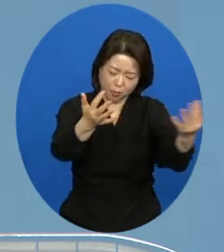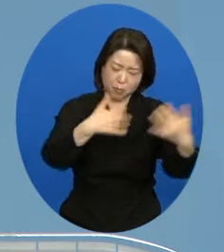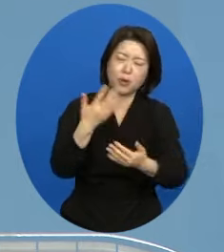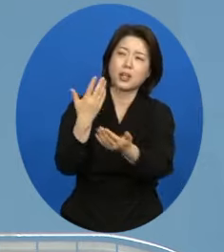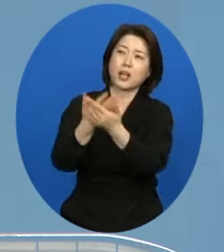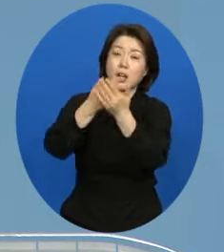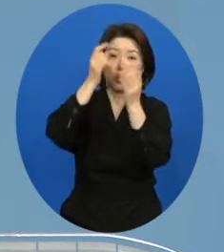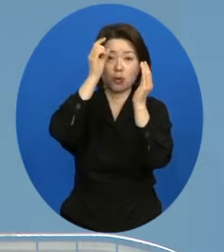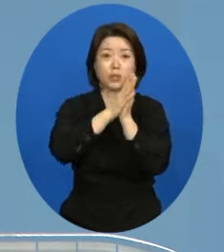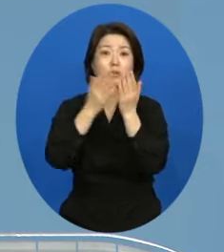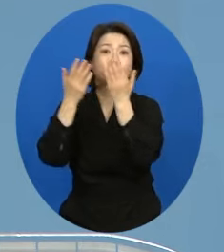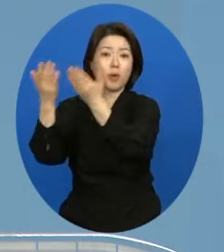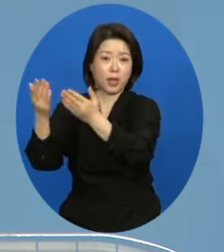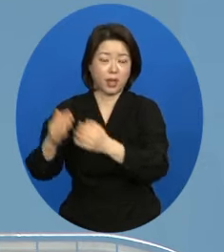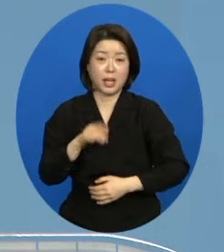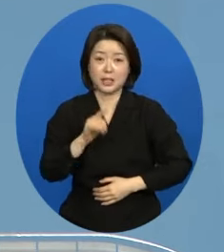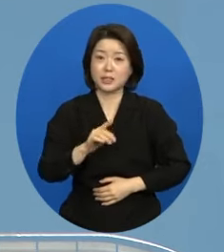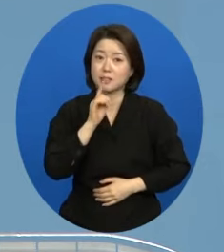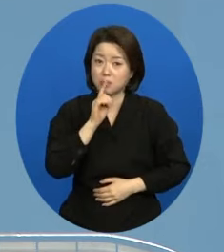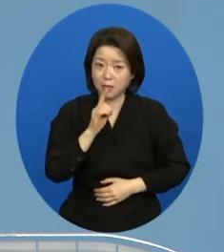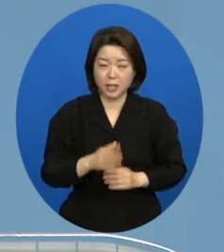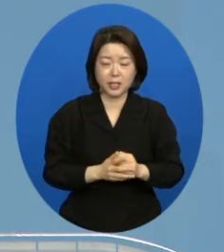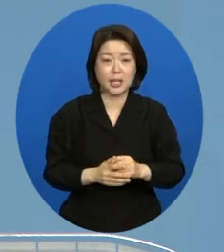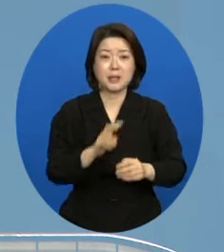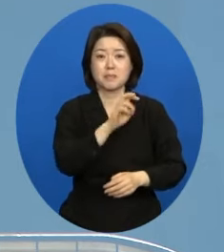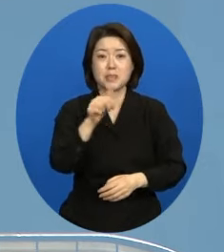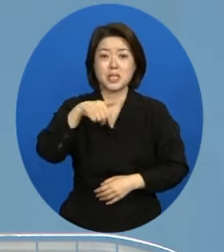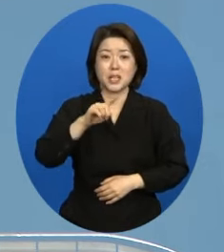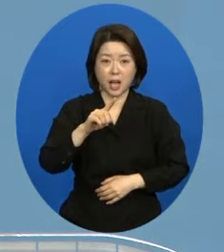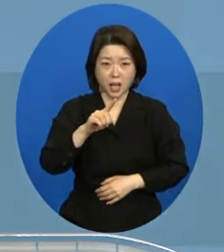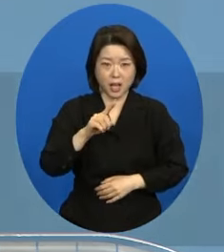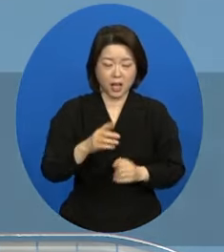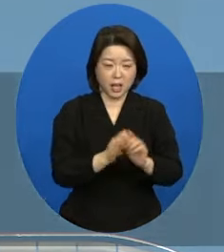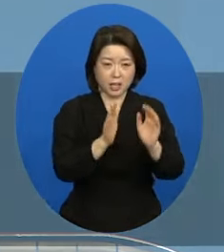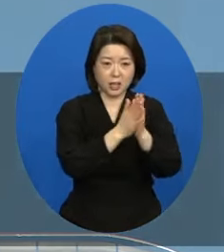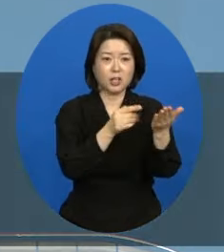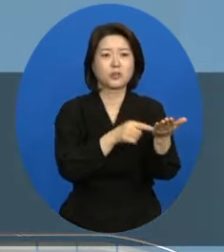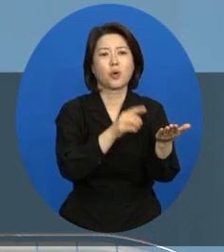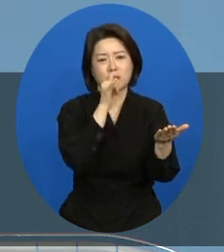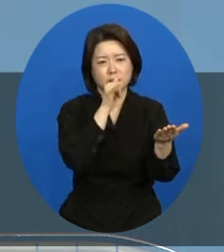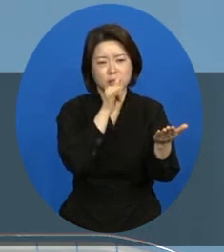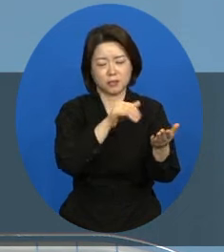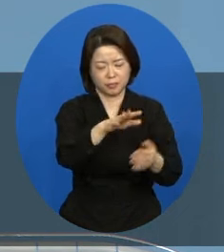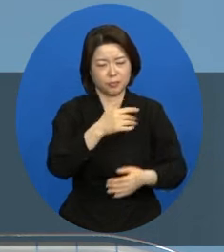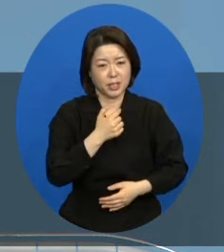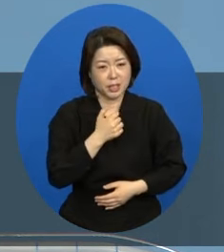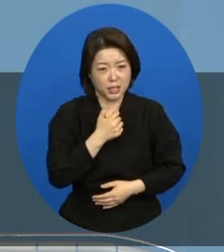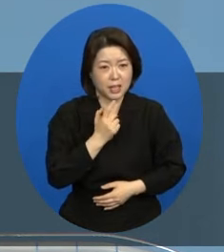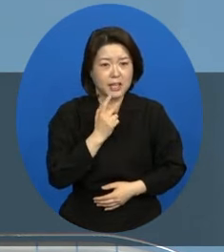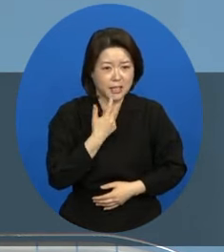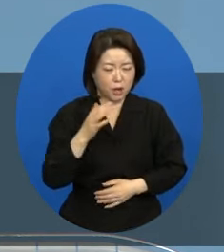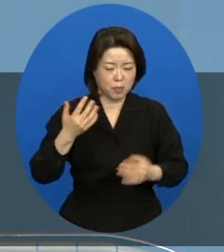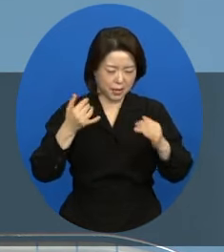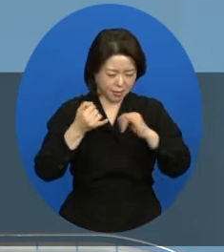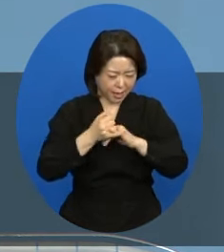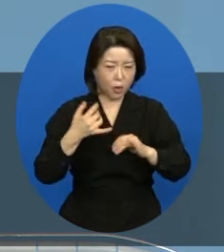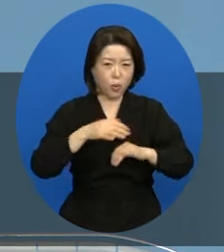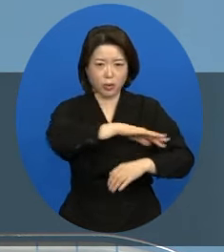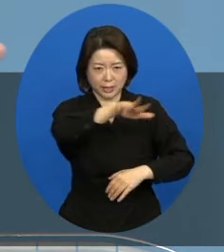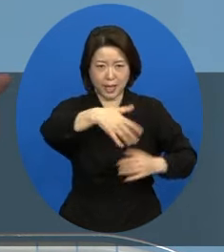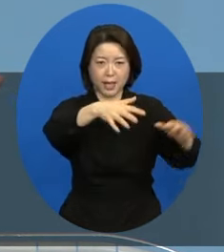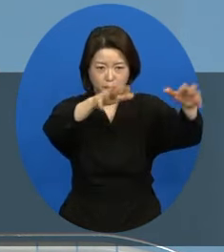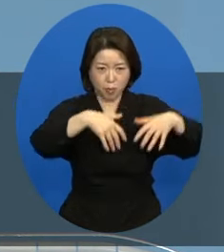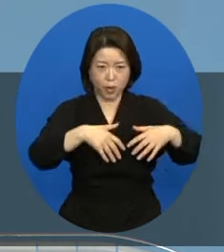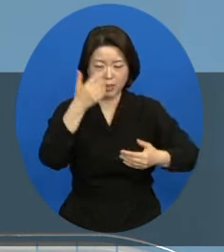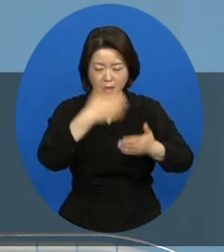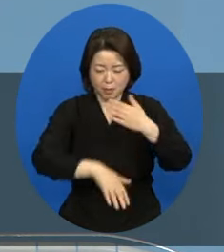근데 그 말씀이 미가서 2장 12절 말씀입니다 야아 내가 반드시 너희를 다 모으겠다 남아 있는 이스라엘 성을